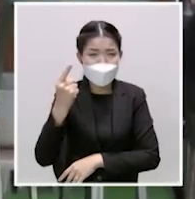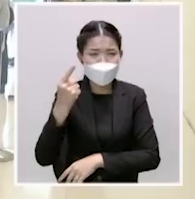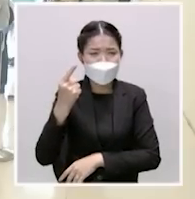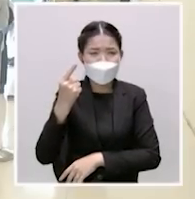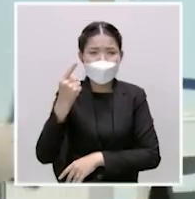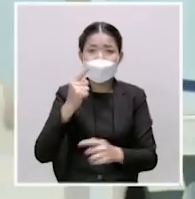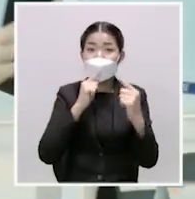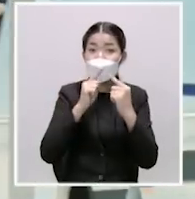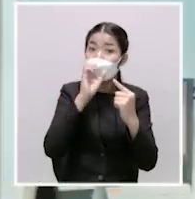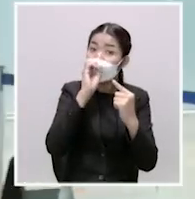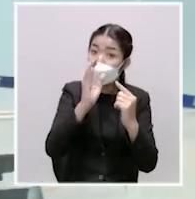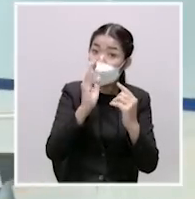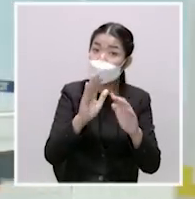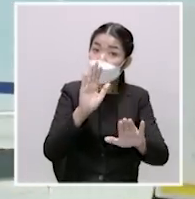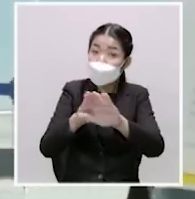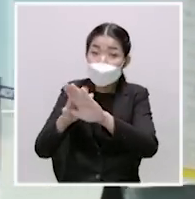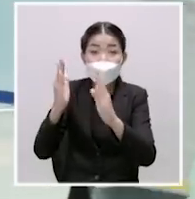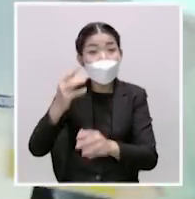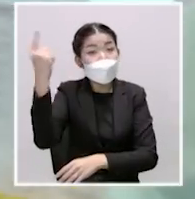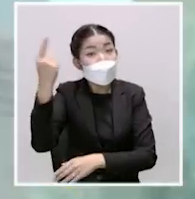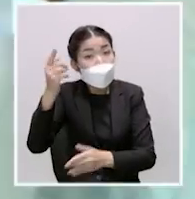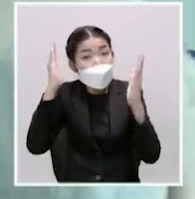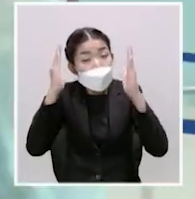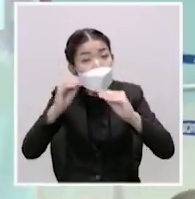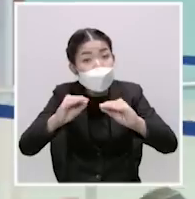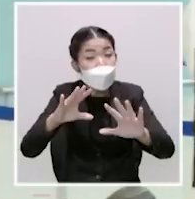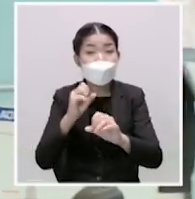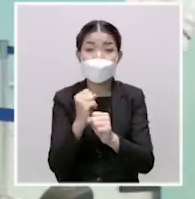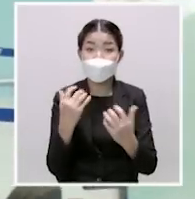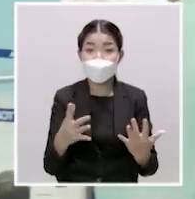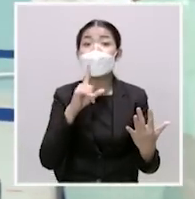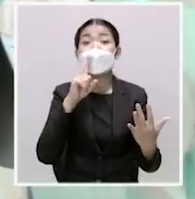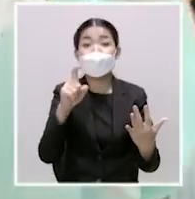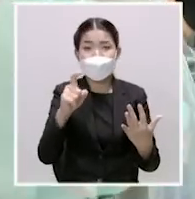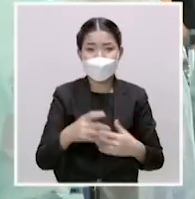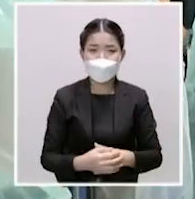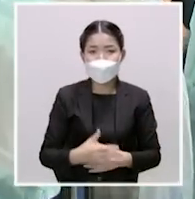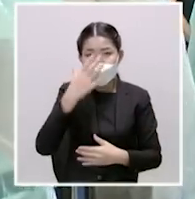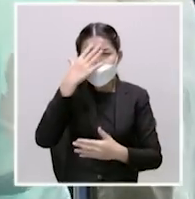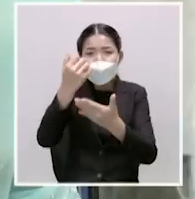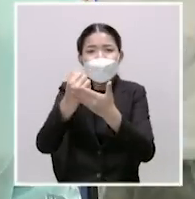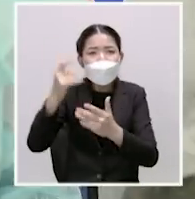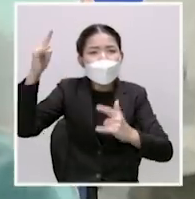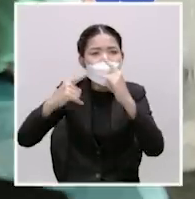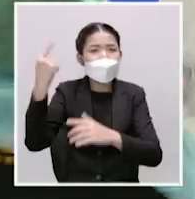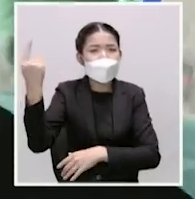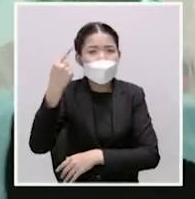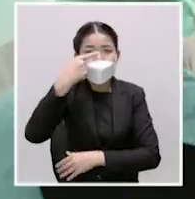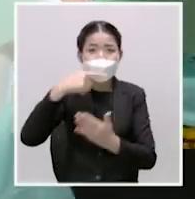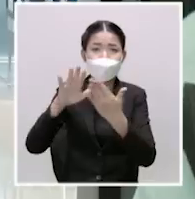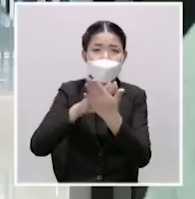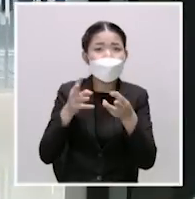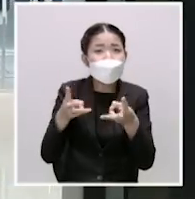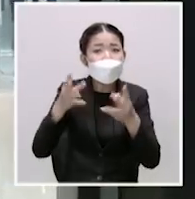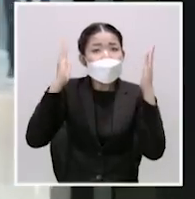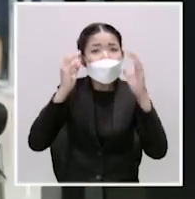เราประสานข้อมูลแจ้งให้นักท่องเที่ยวต่างชาติเขารับรู้ถึงมาตรการนี้อย่างไรบ้างคะเพื่อที่จะรีบดึงให้เขากลับมาเที่ยวในบ้านเราอะค่ะ